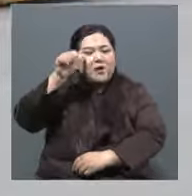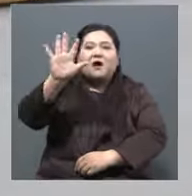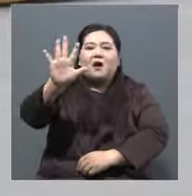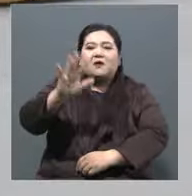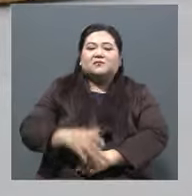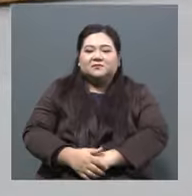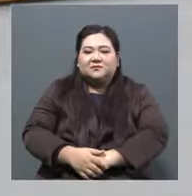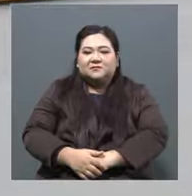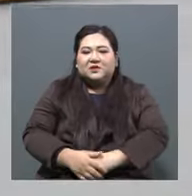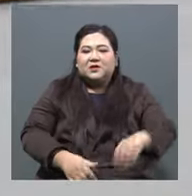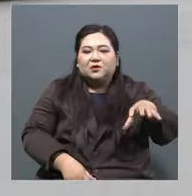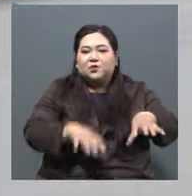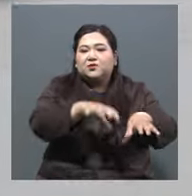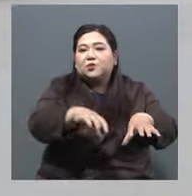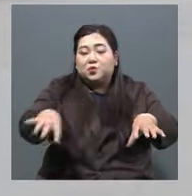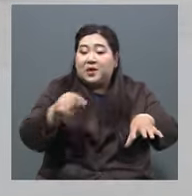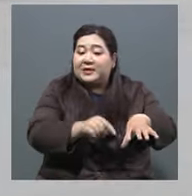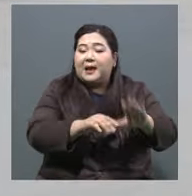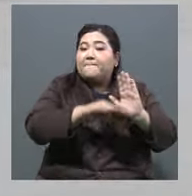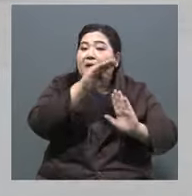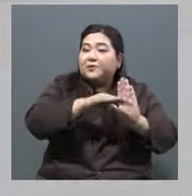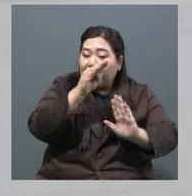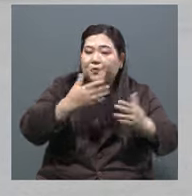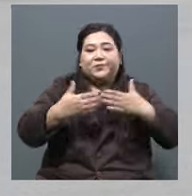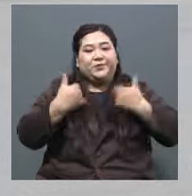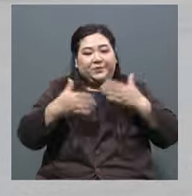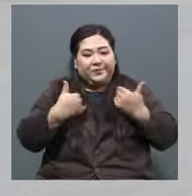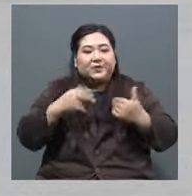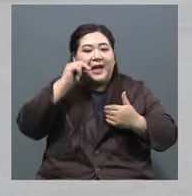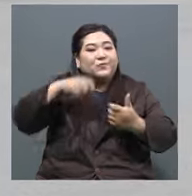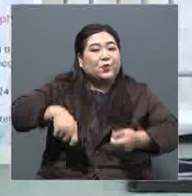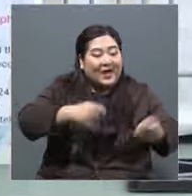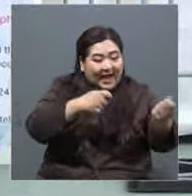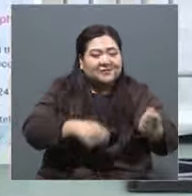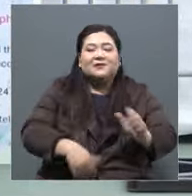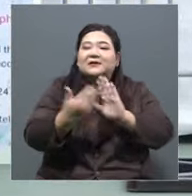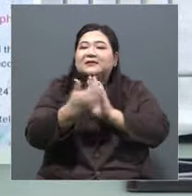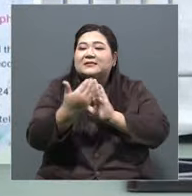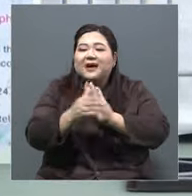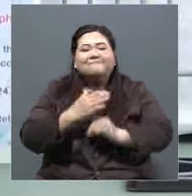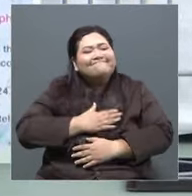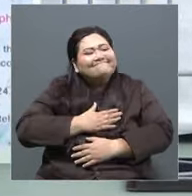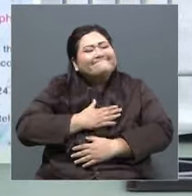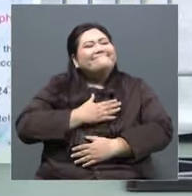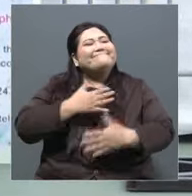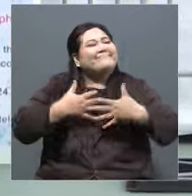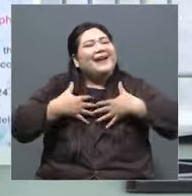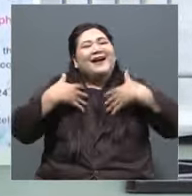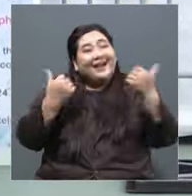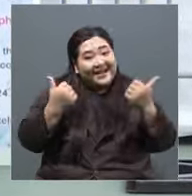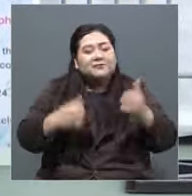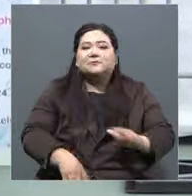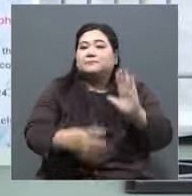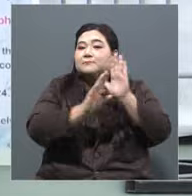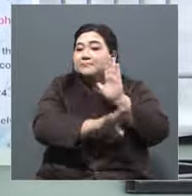สงกรานต์อัตลักษณ์ 5ภาคอย่างภาคเหนือม่วนใจสงกรานต์นะคะภาคตะวันออกเฉียงเหนือชื่นใจอีหลีภาคตะวันออก